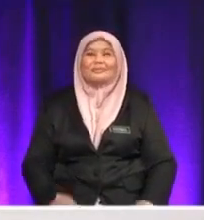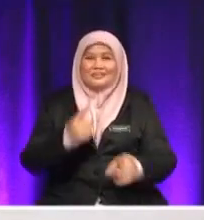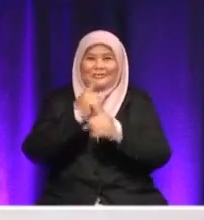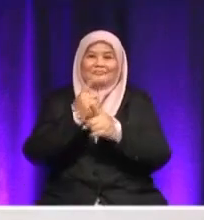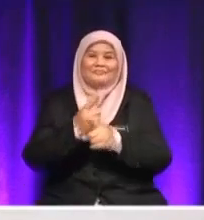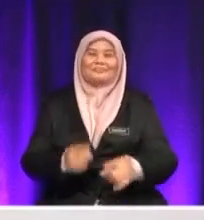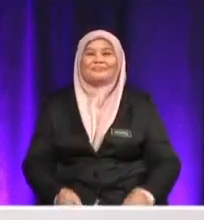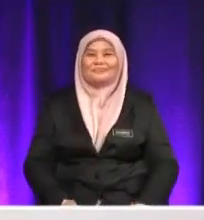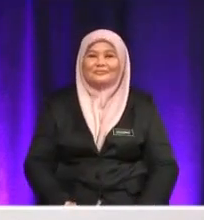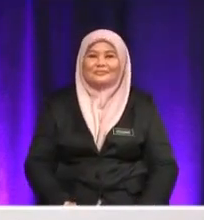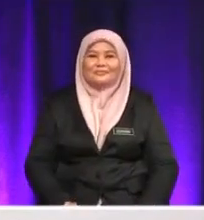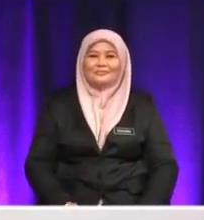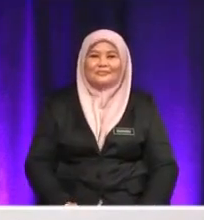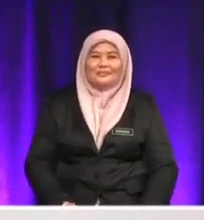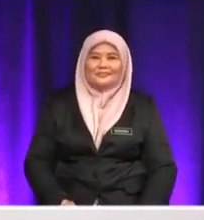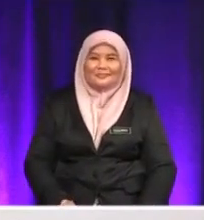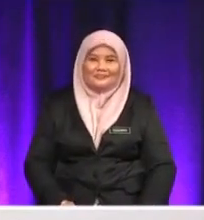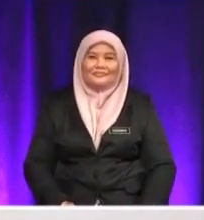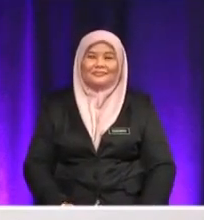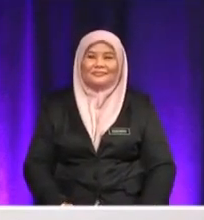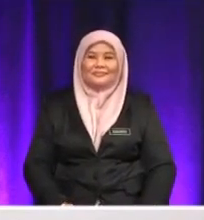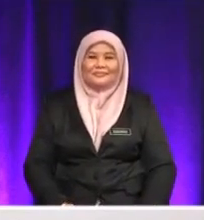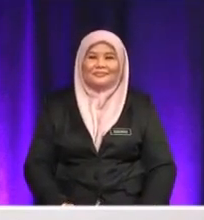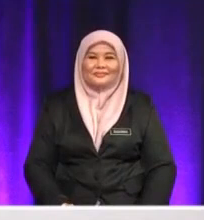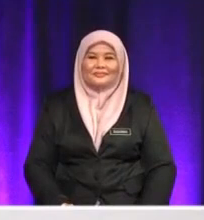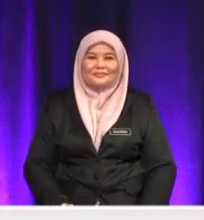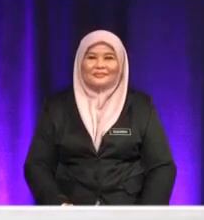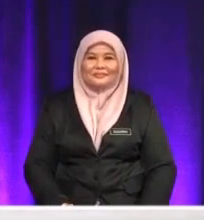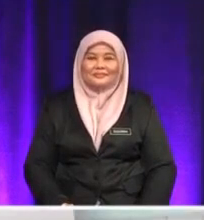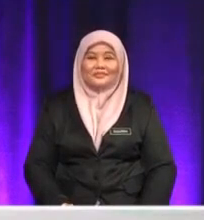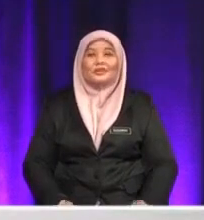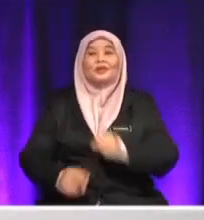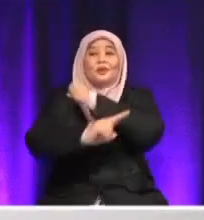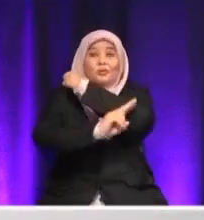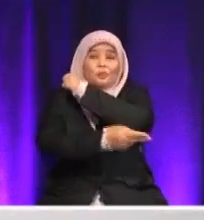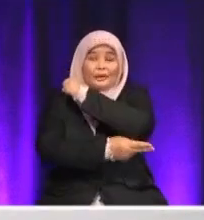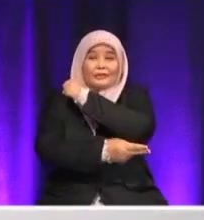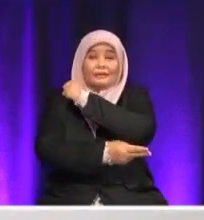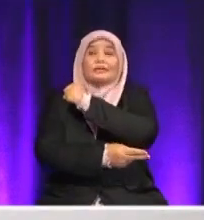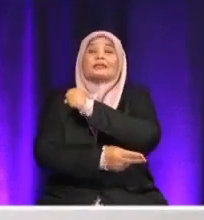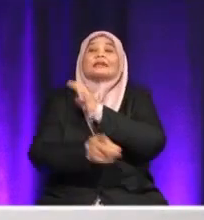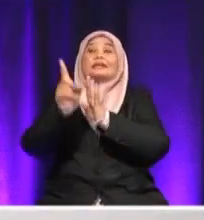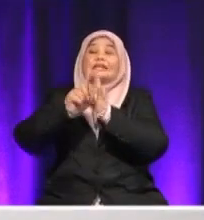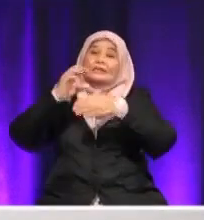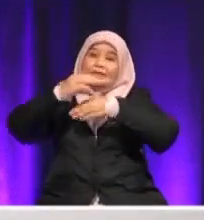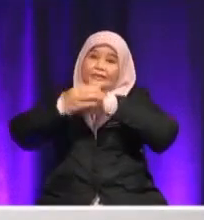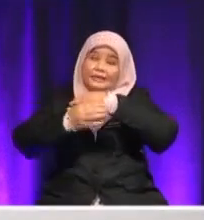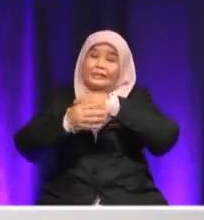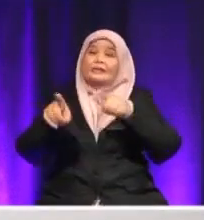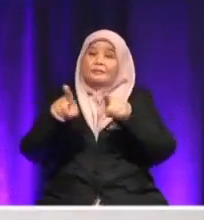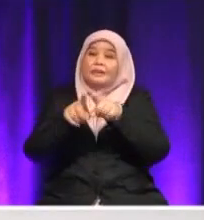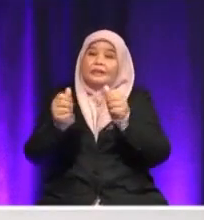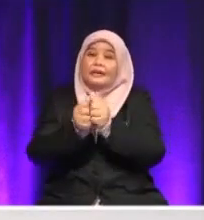betul. Okey. Boleh. Mana-mana hakim. Baik. Okay. Okay. So hukumannya tadi dicederakan sama macam apa yang dia betul.